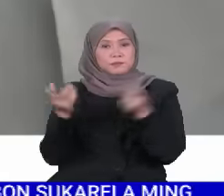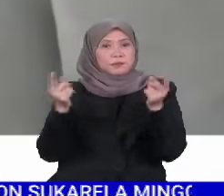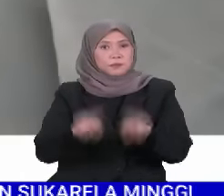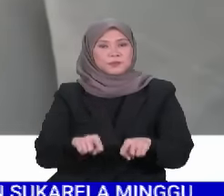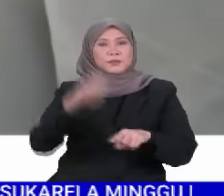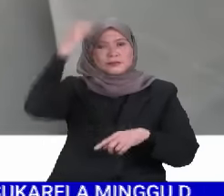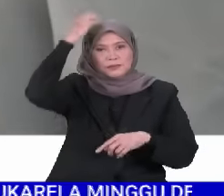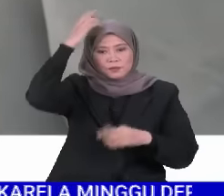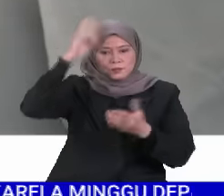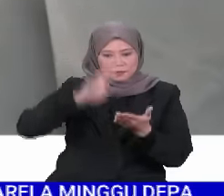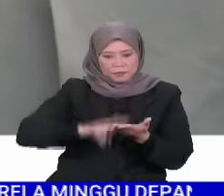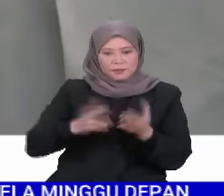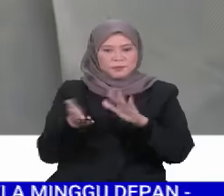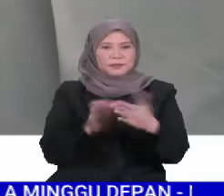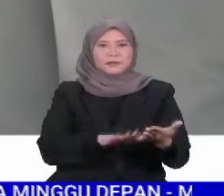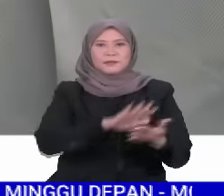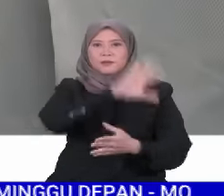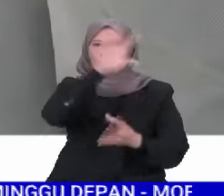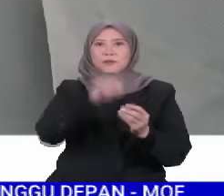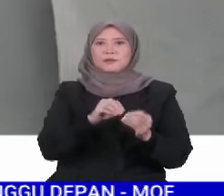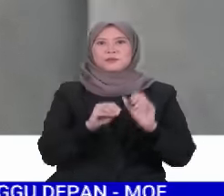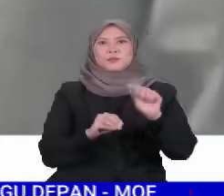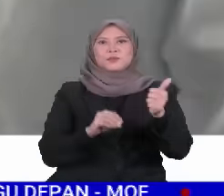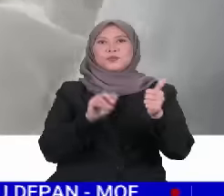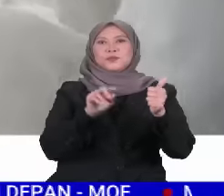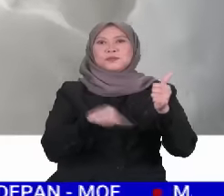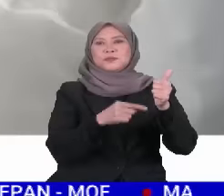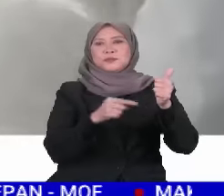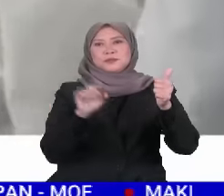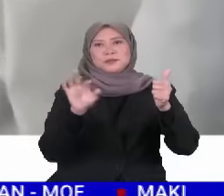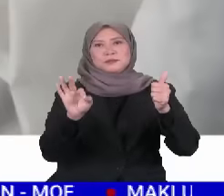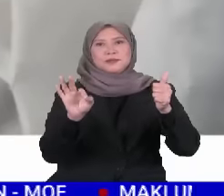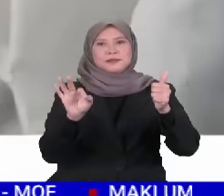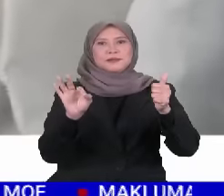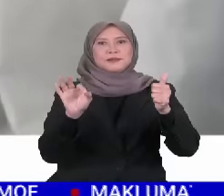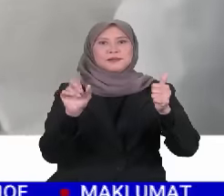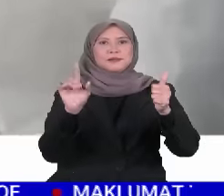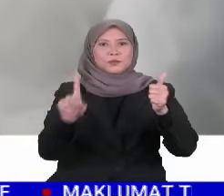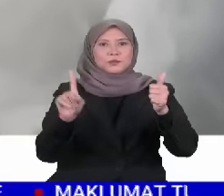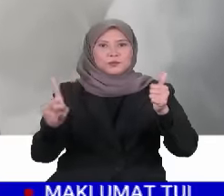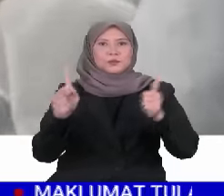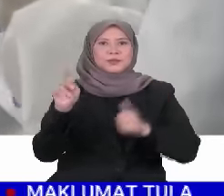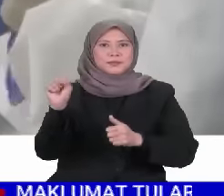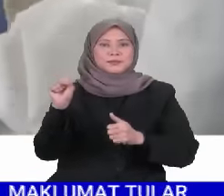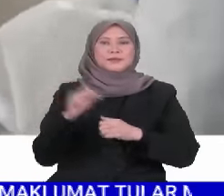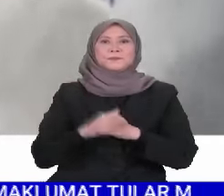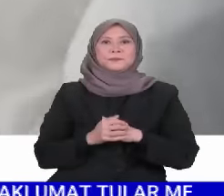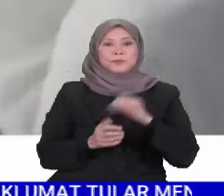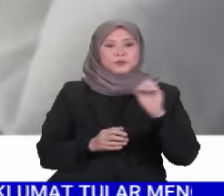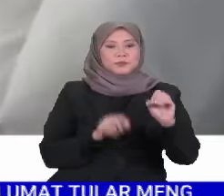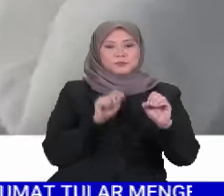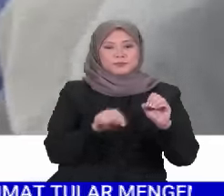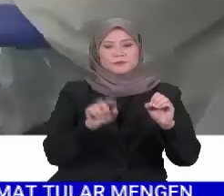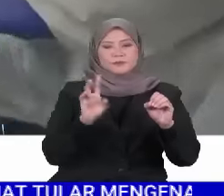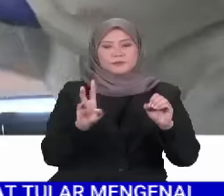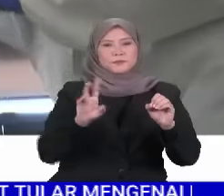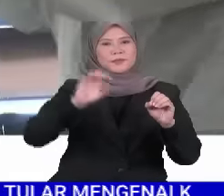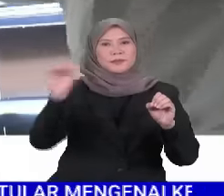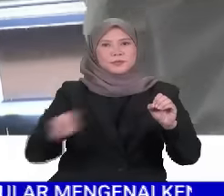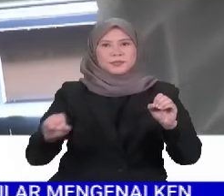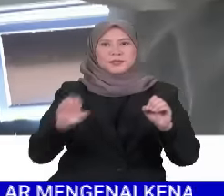selango merengut dan kadar kematian keseluruhan 10.911 kiss yaitu kosong kepulauan